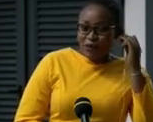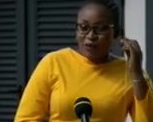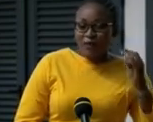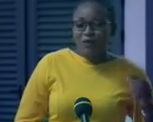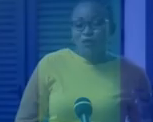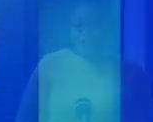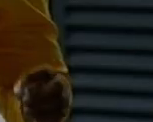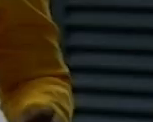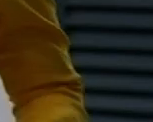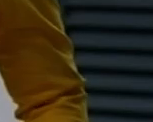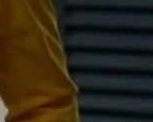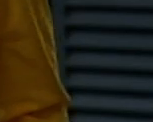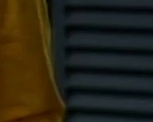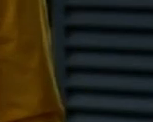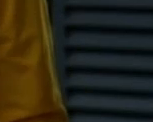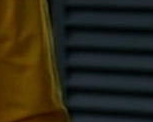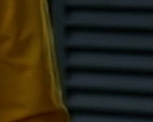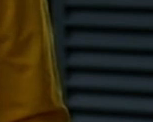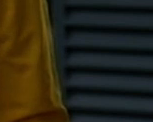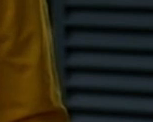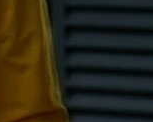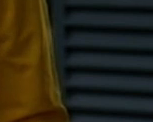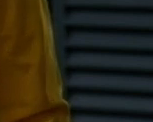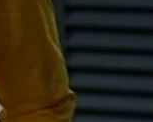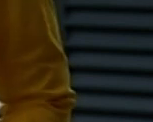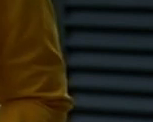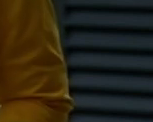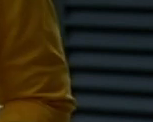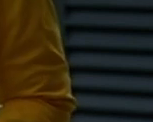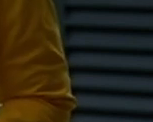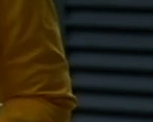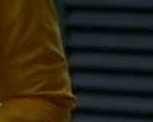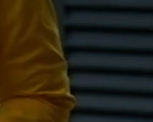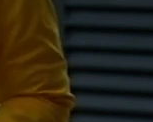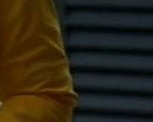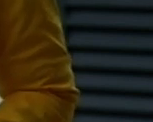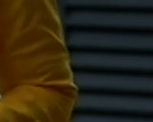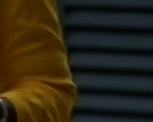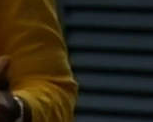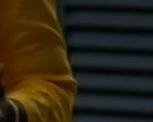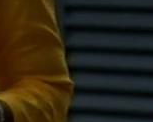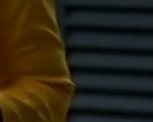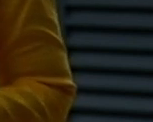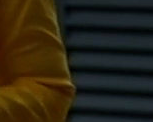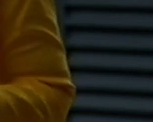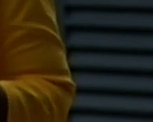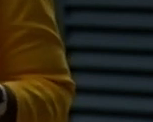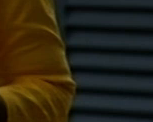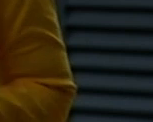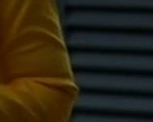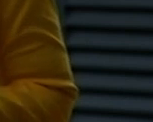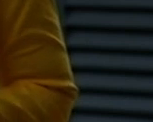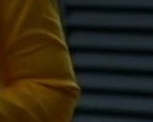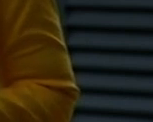Luamba, madame, messieurs, exactement, nous sommes dans la province de Lualaba, dans la ville de Kolwezi, pour un plateau